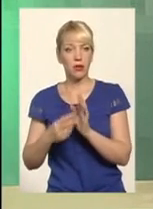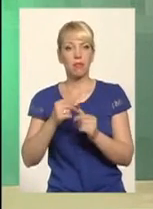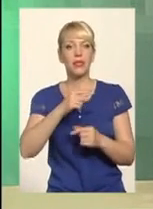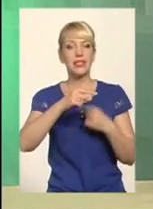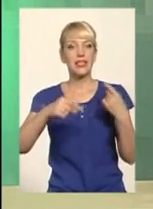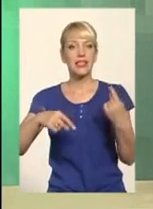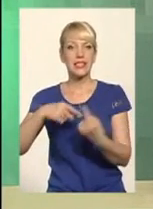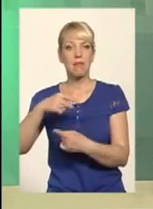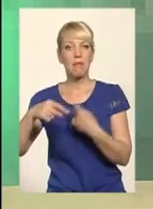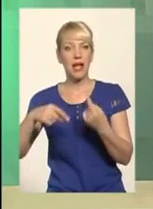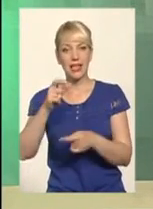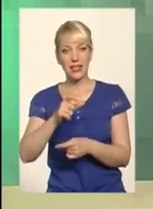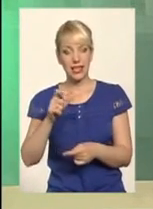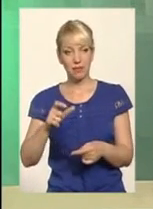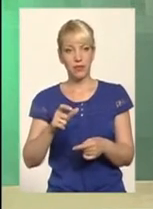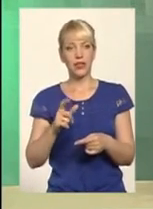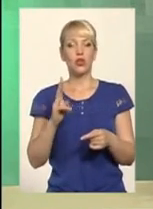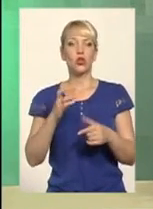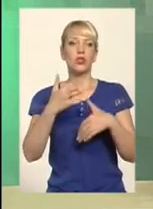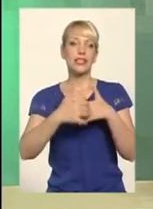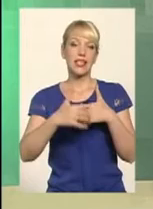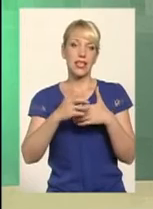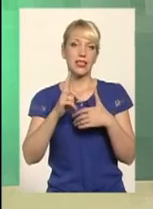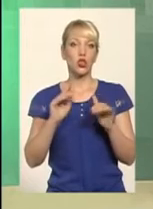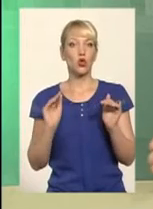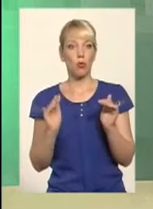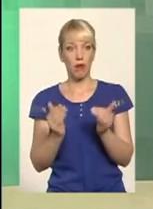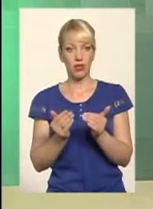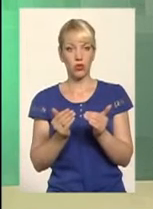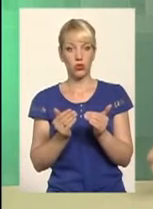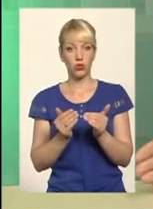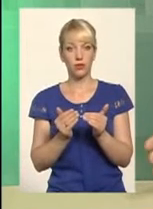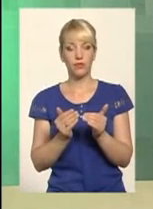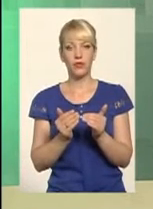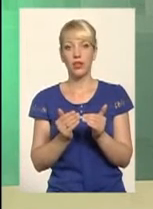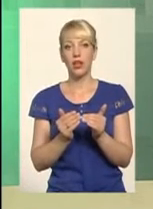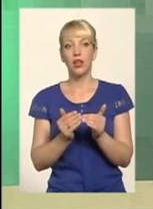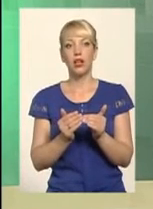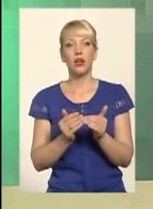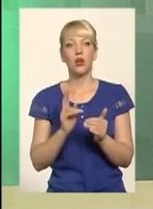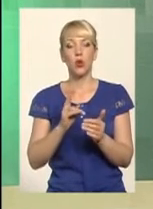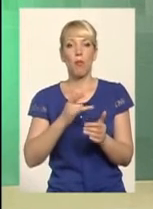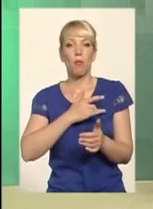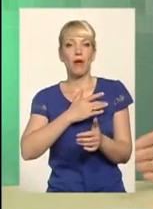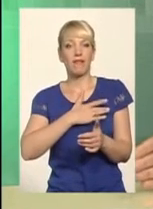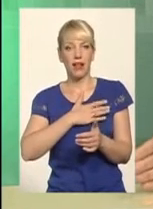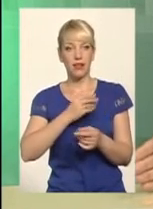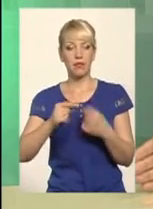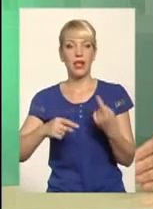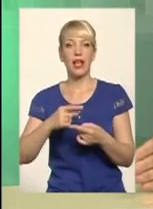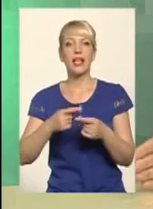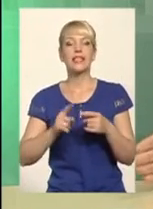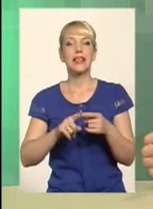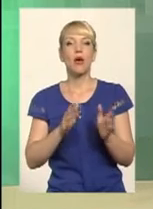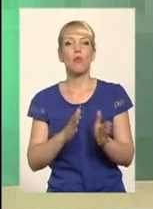бізнесменів, скажімо так, такого середнього чи меншого гатунку, малих приватних підприємців – це порядок